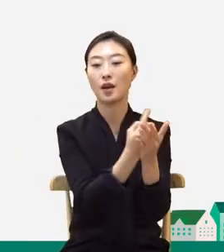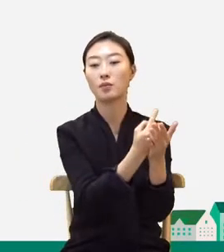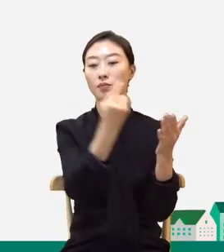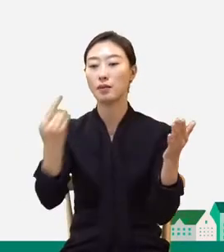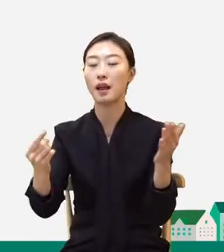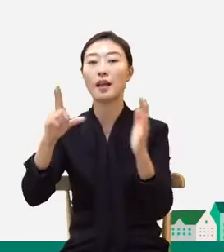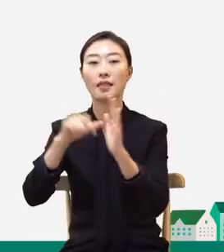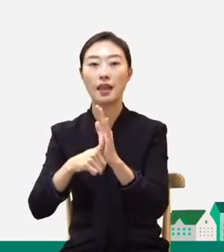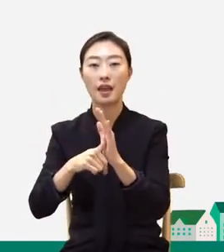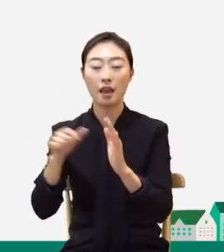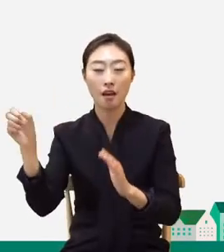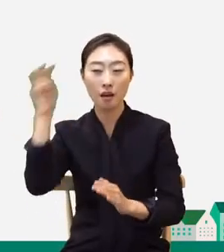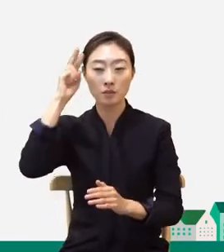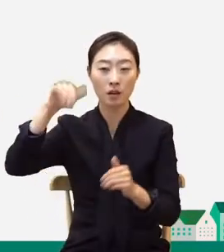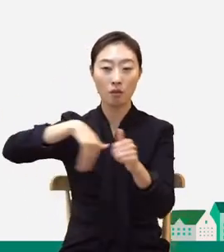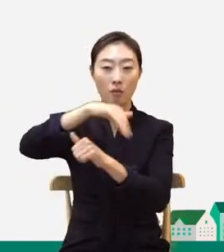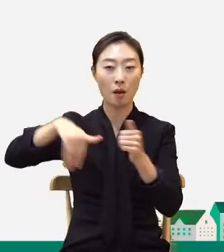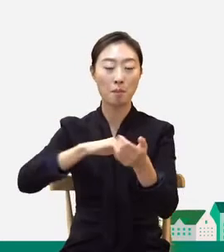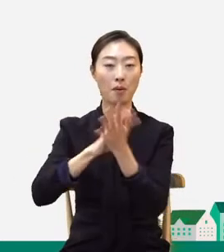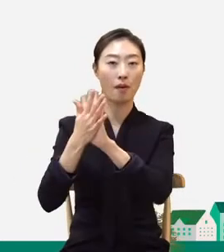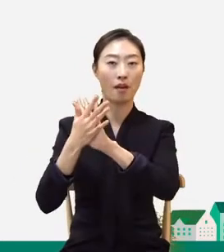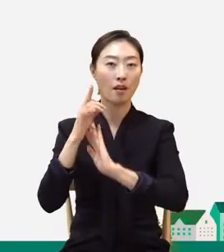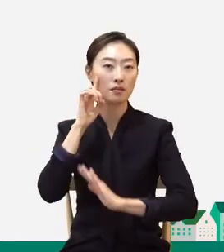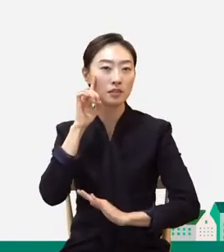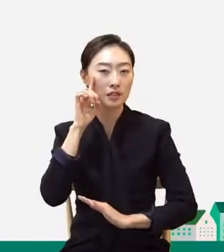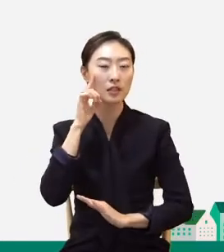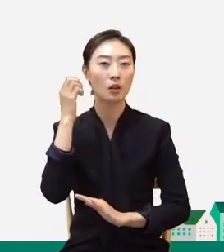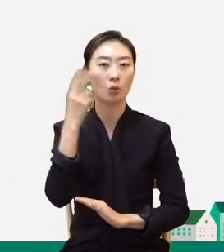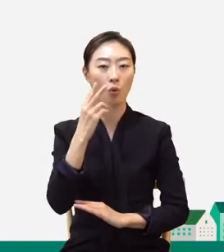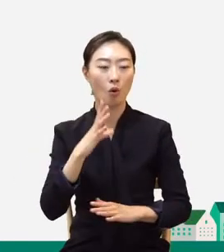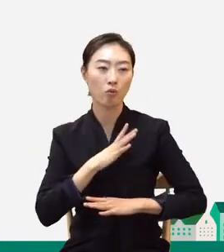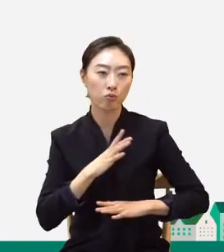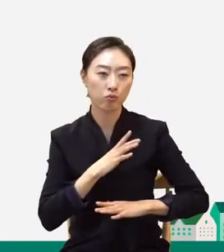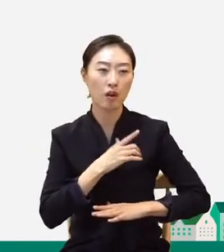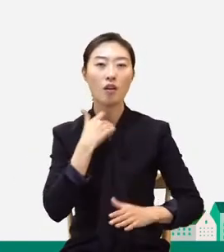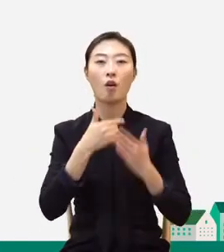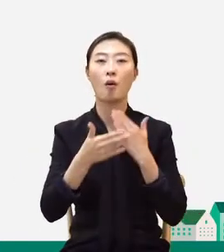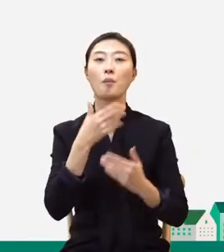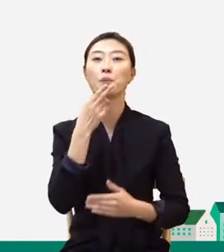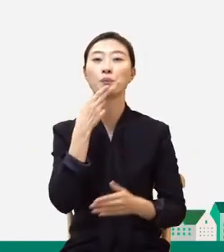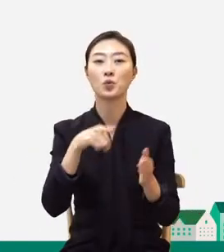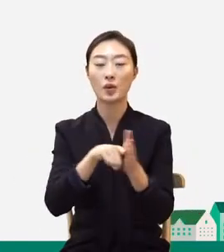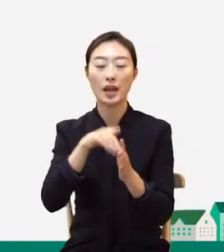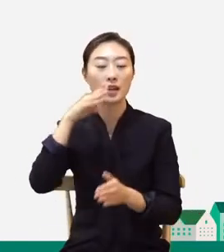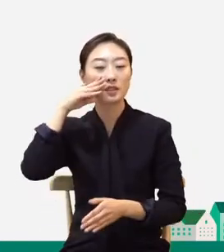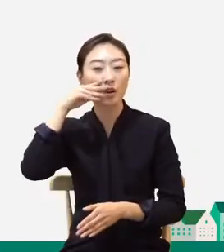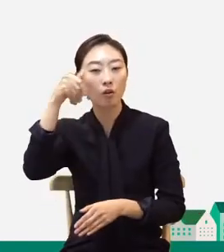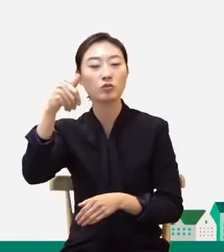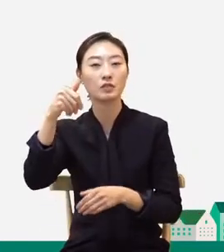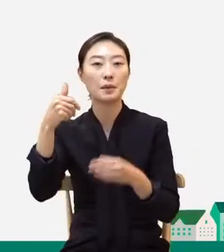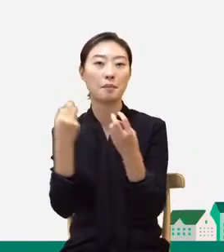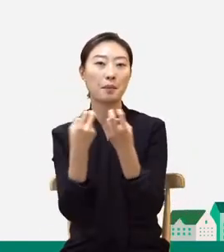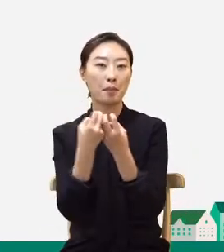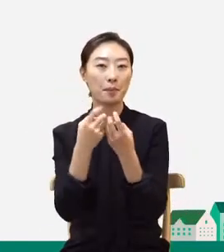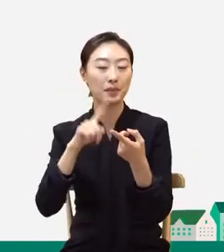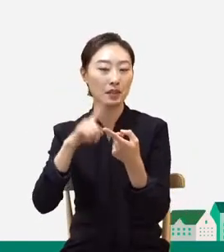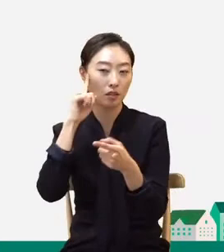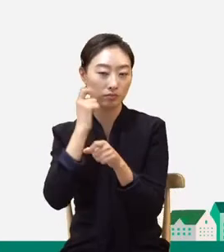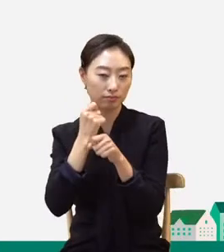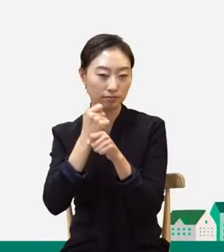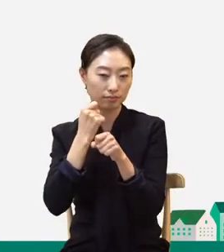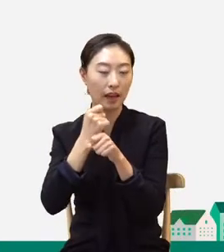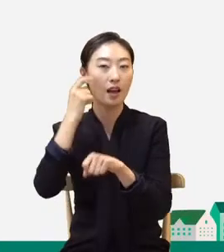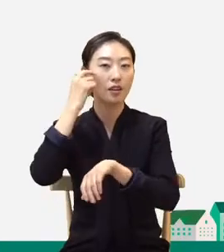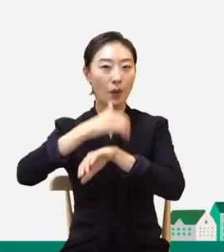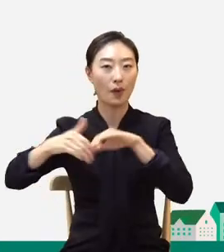이분들한테 갑작스런 변화나 스트레스나 두려움이 되지 않도록 적응할 수 있는 방안들을 주요하게 고려를 많이 했던